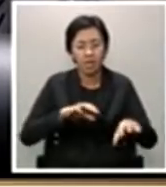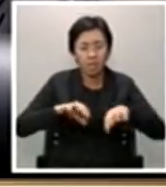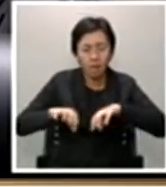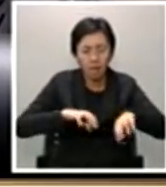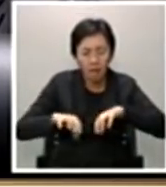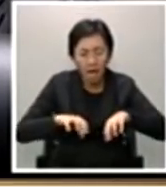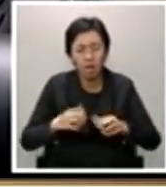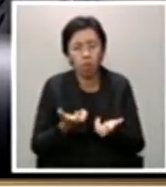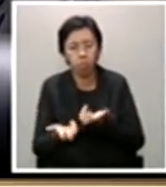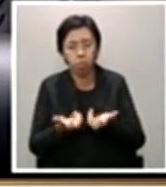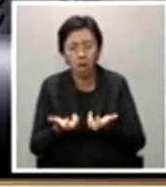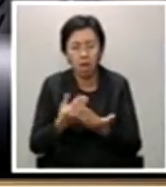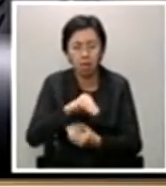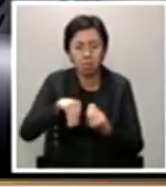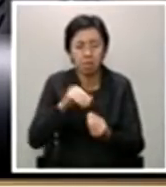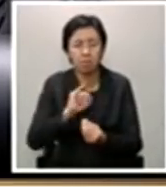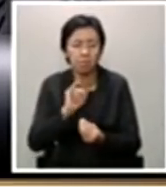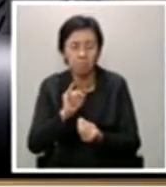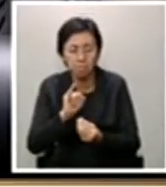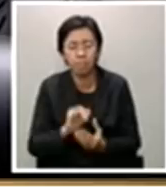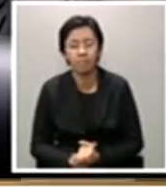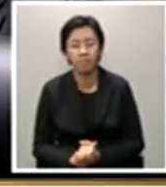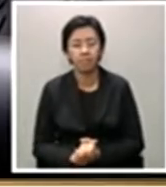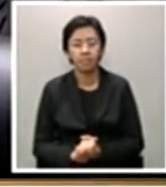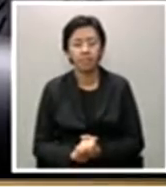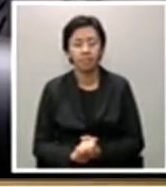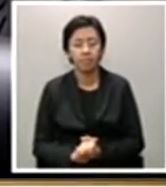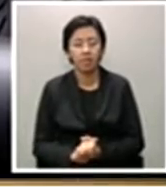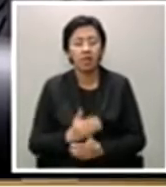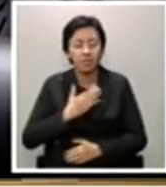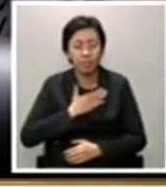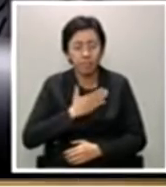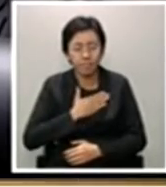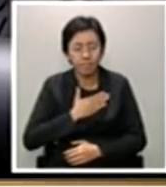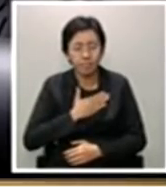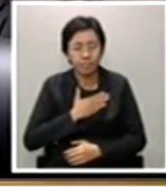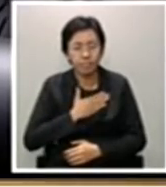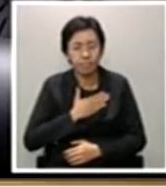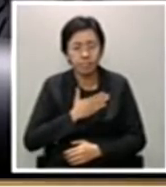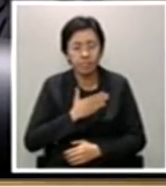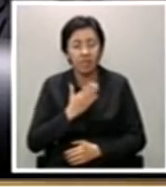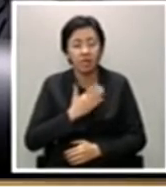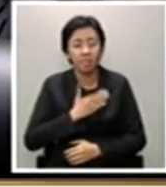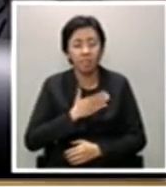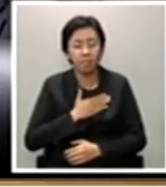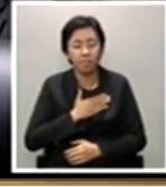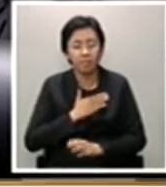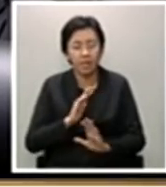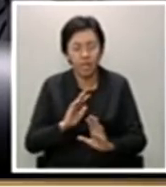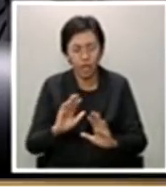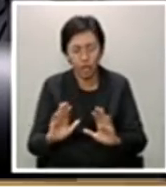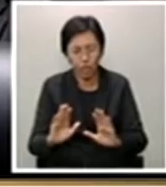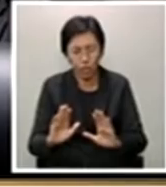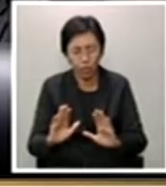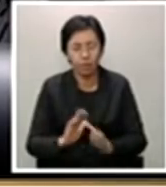ทศล้มเหลวเศรษฐกิจไม่ดีอะไรเงี้ยแต่นี้เนี่ยผมไม่เคารพคำวินิจฉัย ท่านครับเดี๋ยวท่